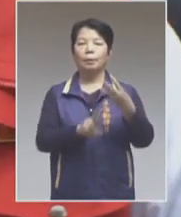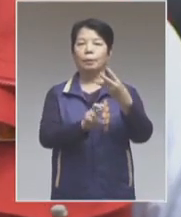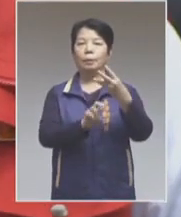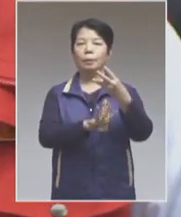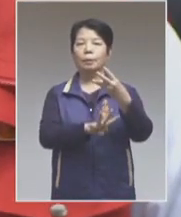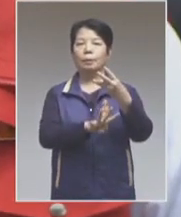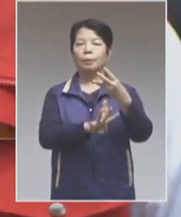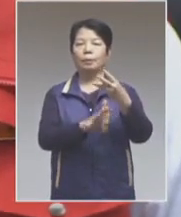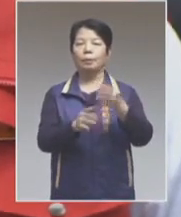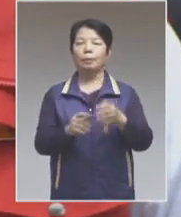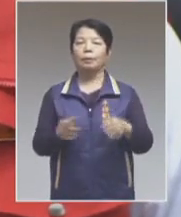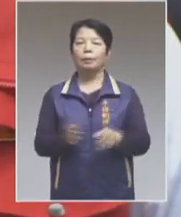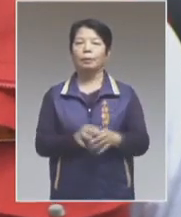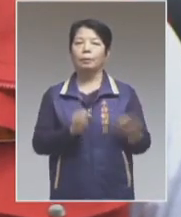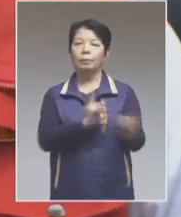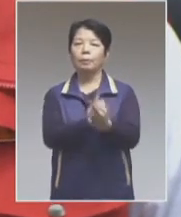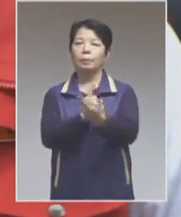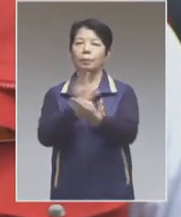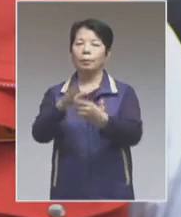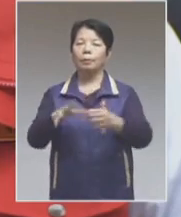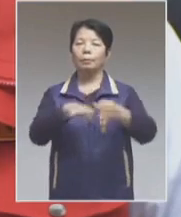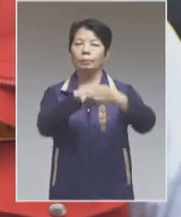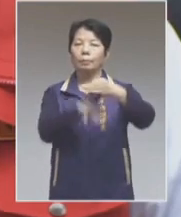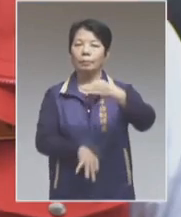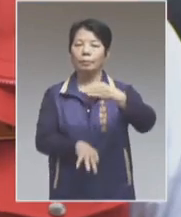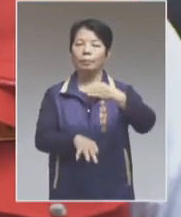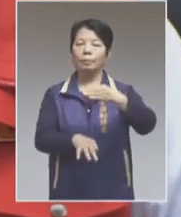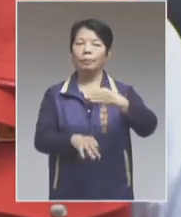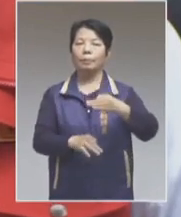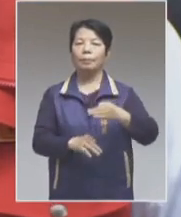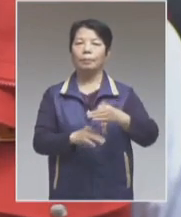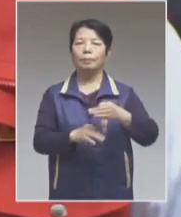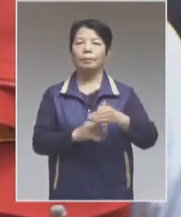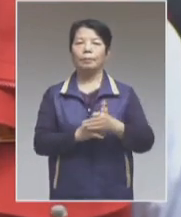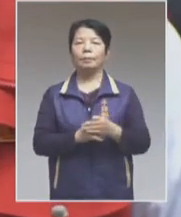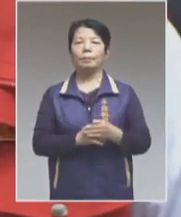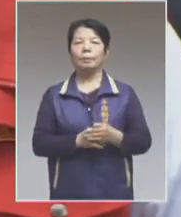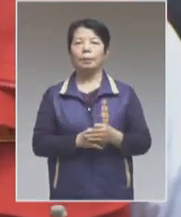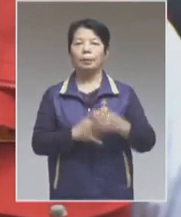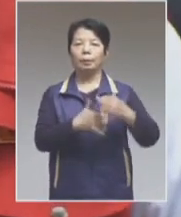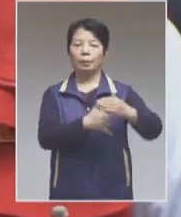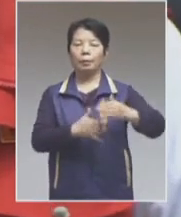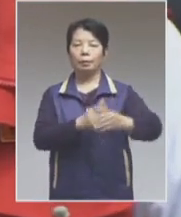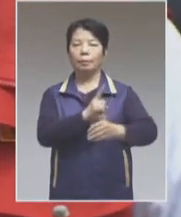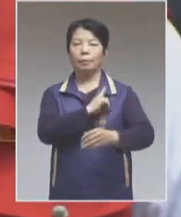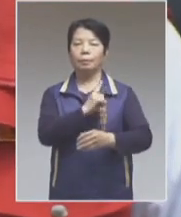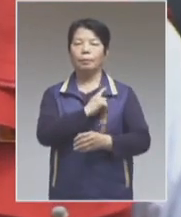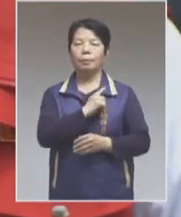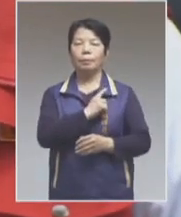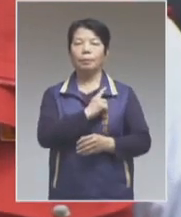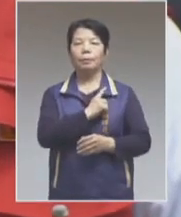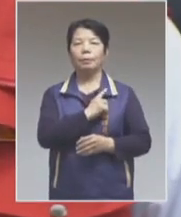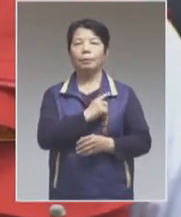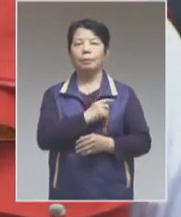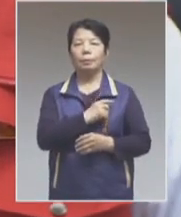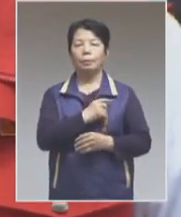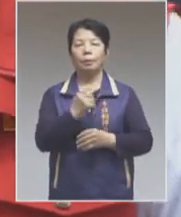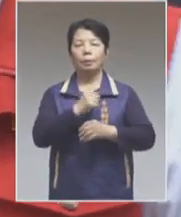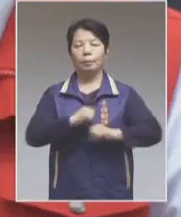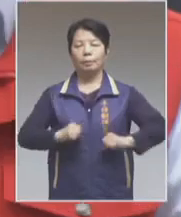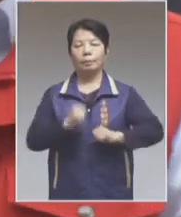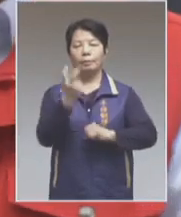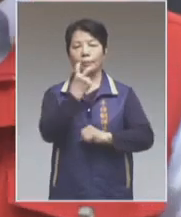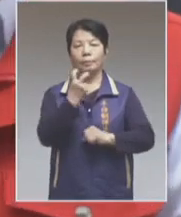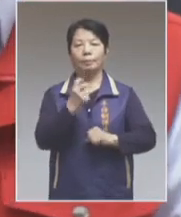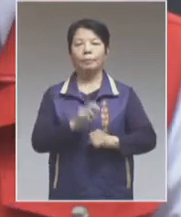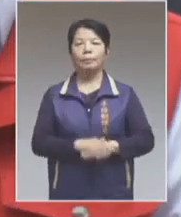3月24号有接触，好、哦，所以被框列居家这个自主健康管理，抱歉，自主健康管理。那回来，